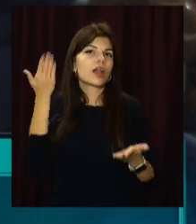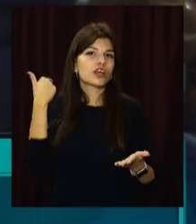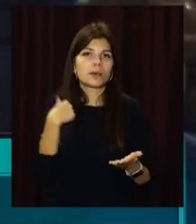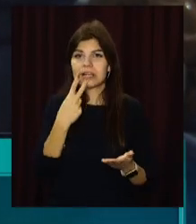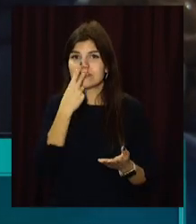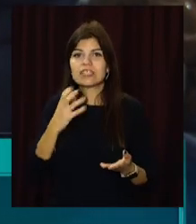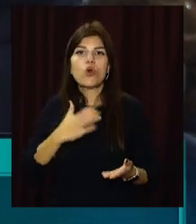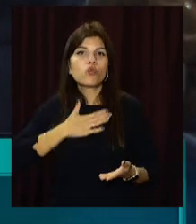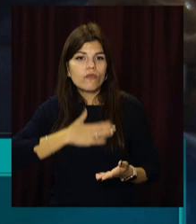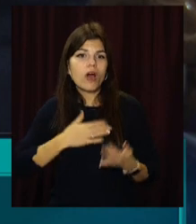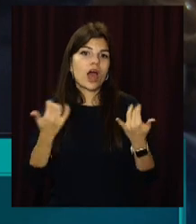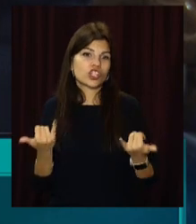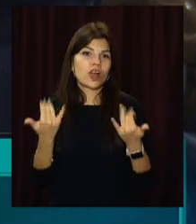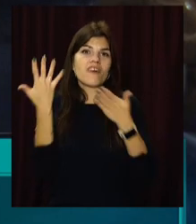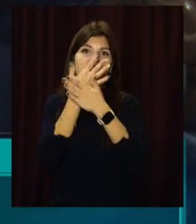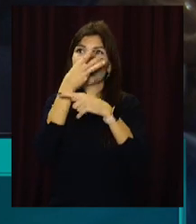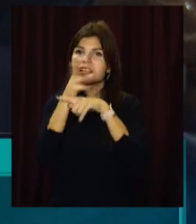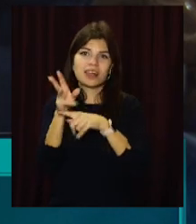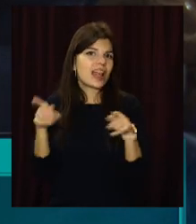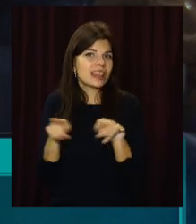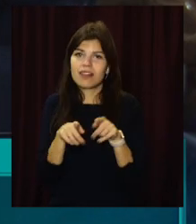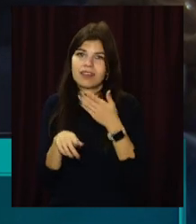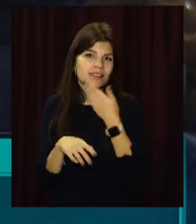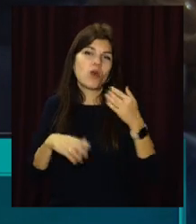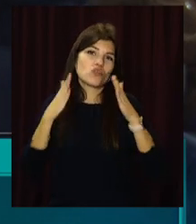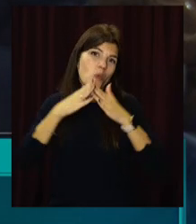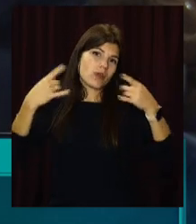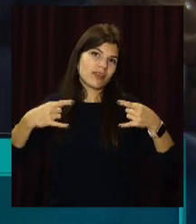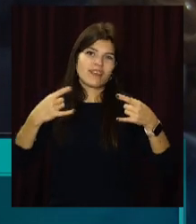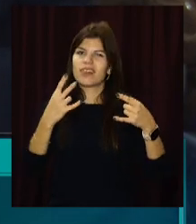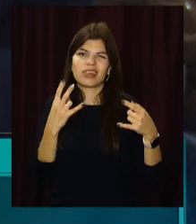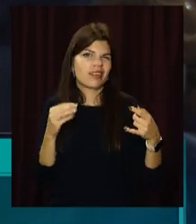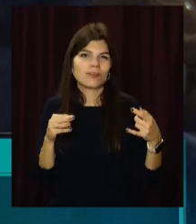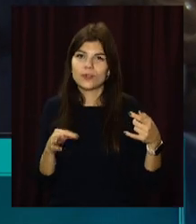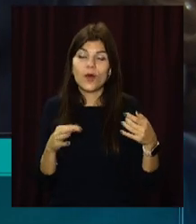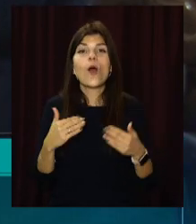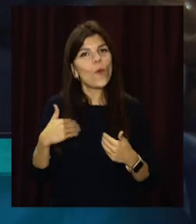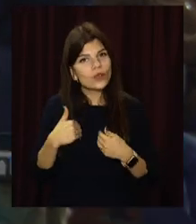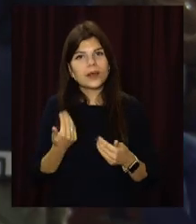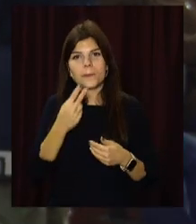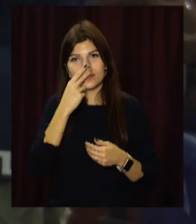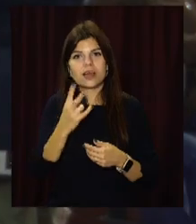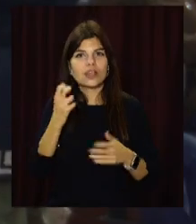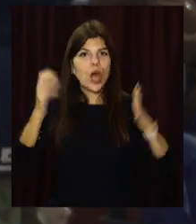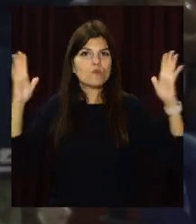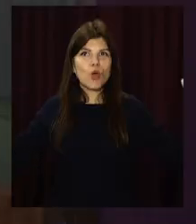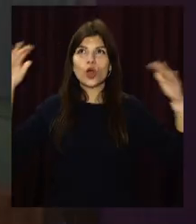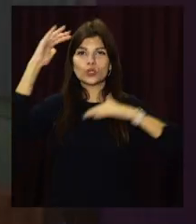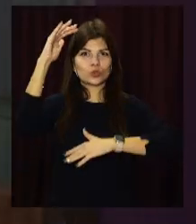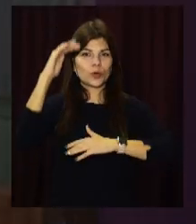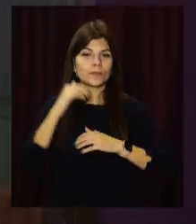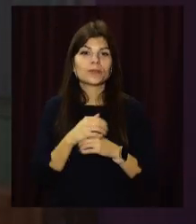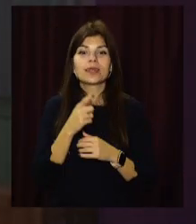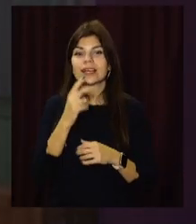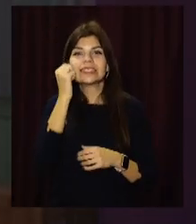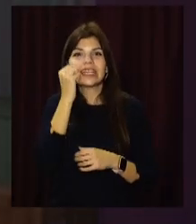смотрели с удовольствием, а сейчас уже в кинотеатры не ходим, дома телевизор – это не то. Хотелось бы посмотреть на большом экране.